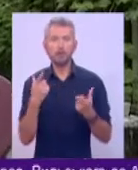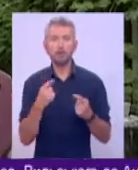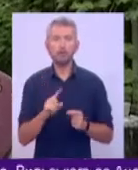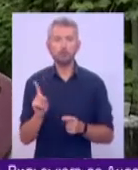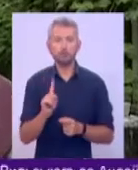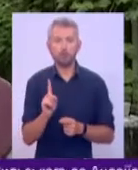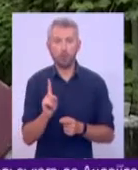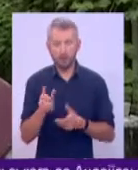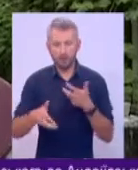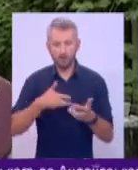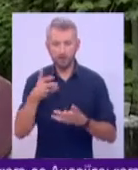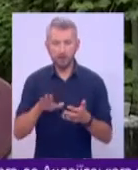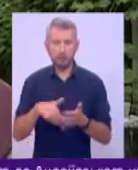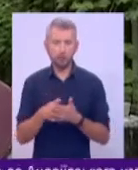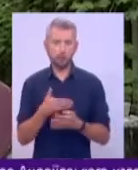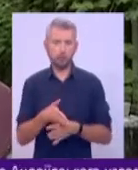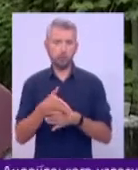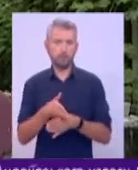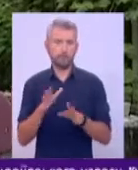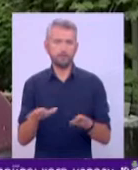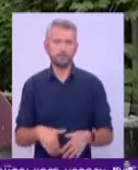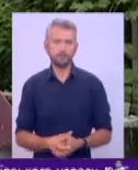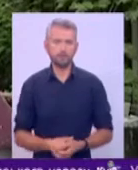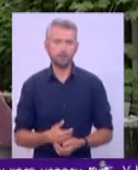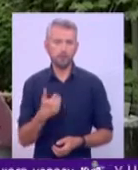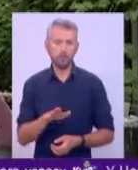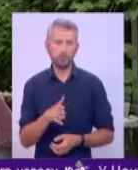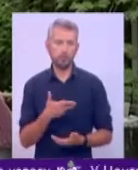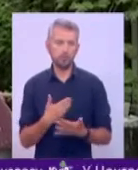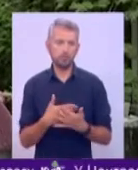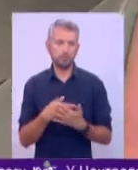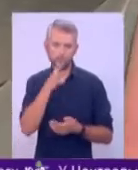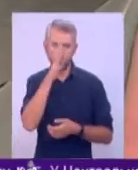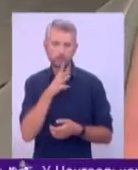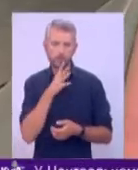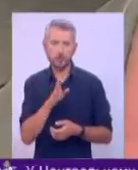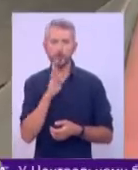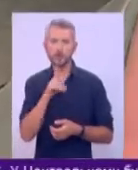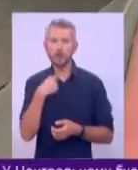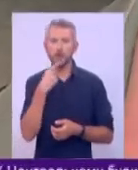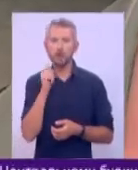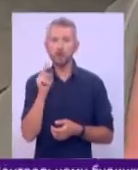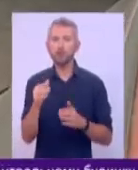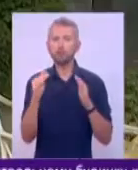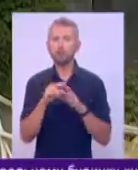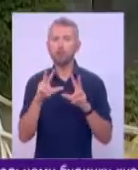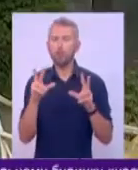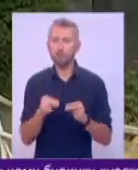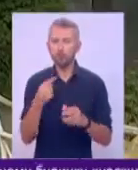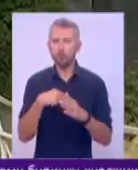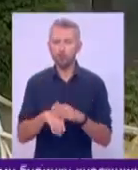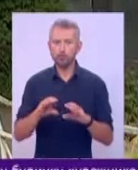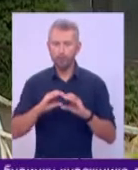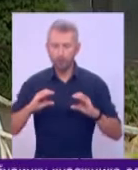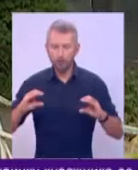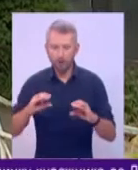что, разрыли, и до сих пор стоит вот это все. Уже місяця, наверное, 4. Жінка каже, їх будинку пощастило, адже фундамент поки